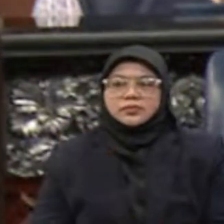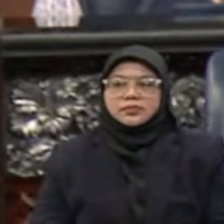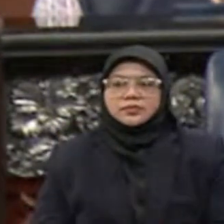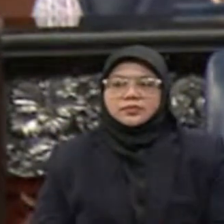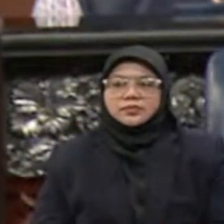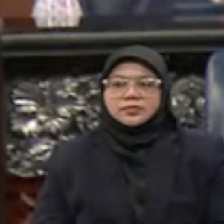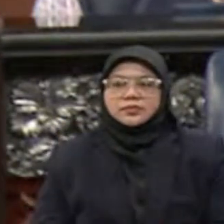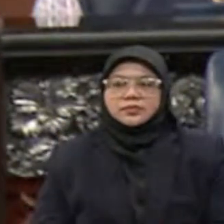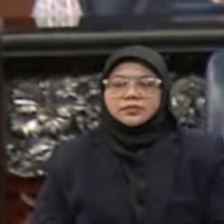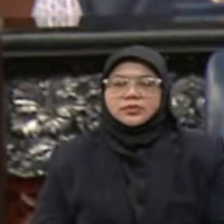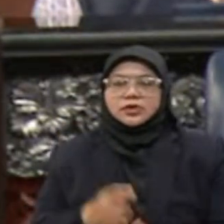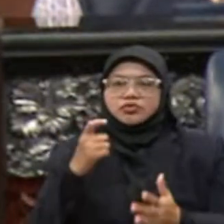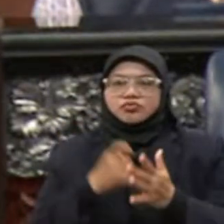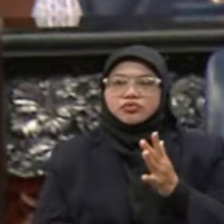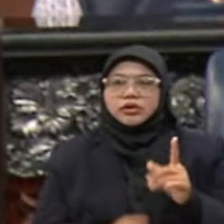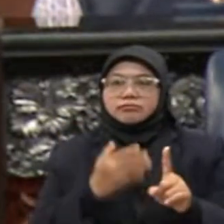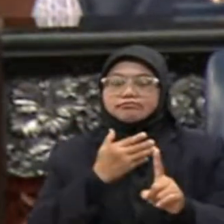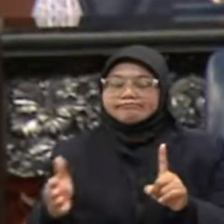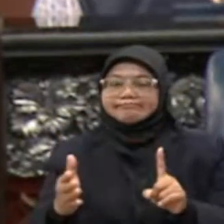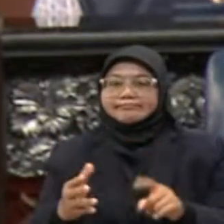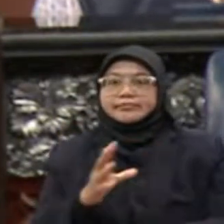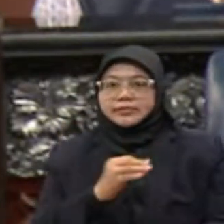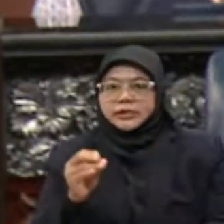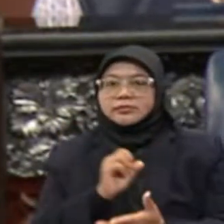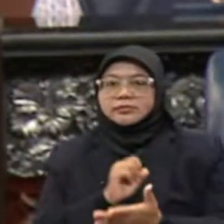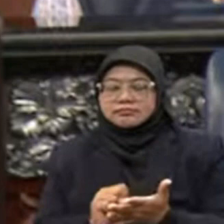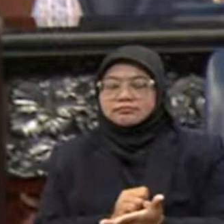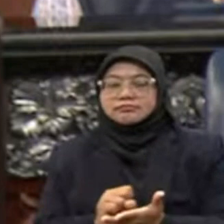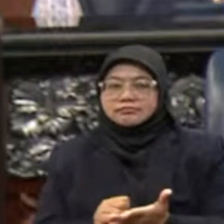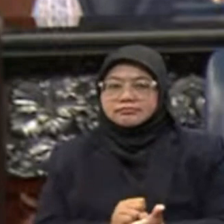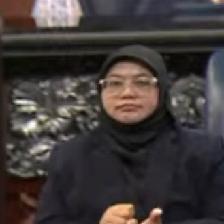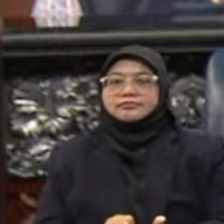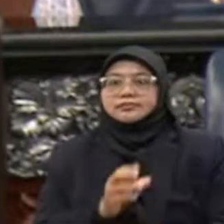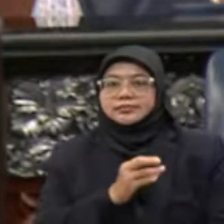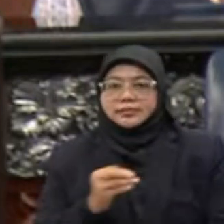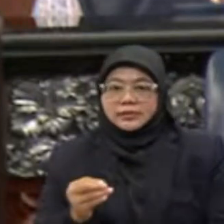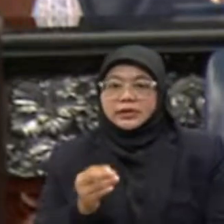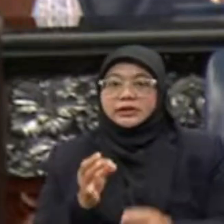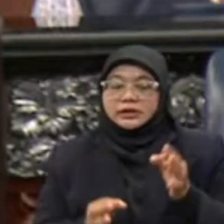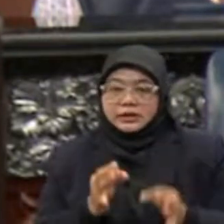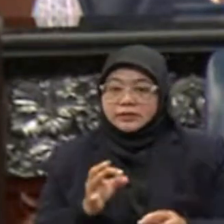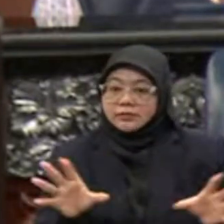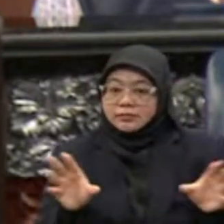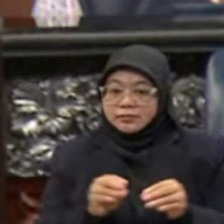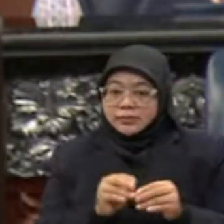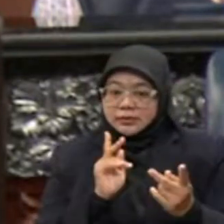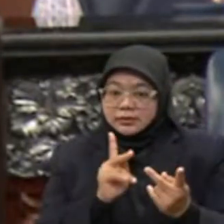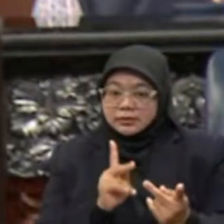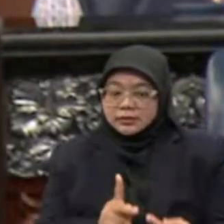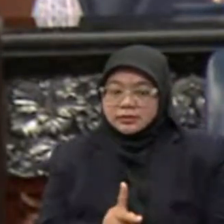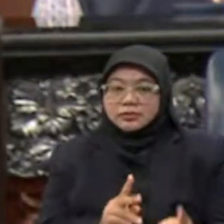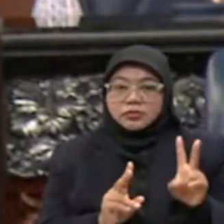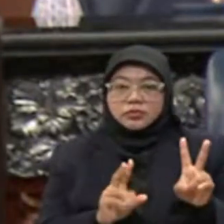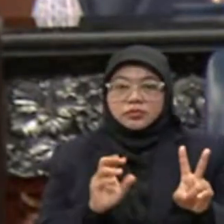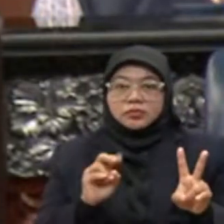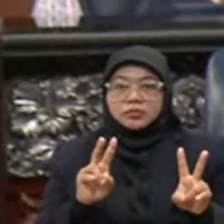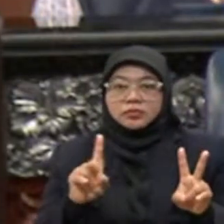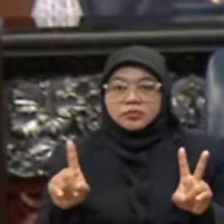pelarian juga itu agaknya maka kita akan simak tentang ke itu kalau angkanya lebih kurang sama pada